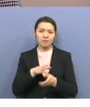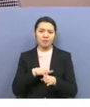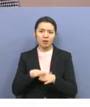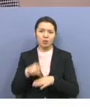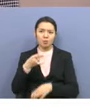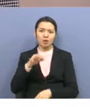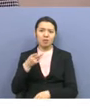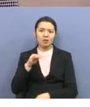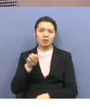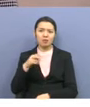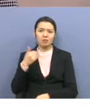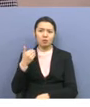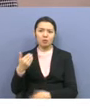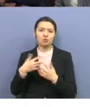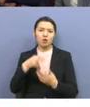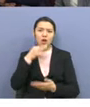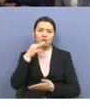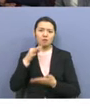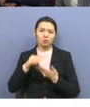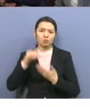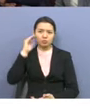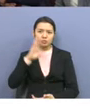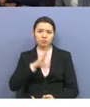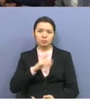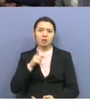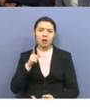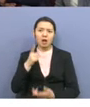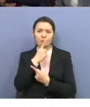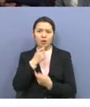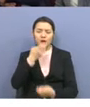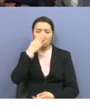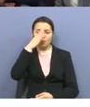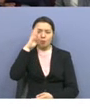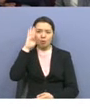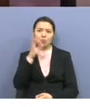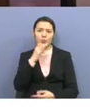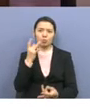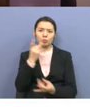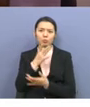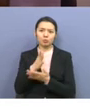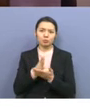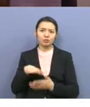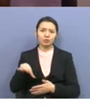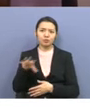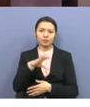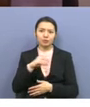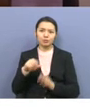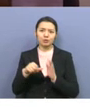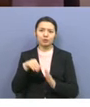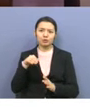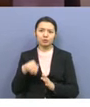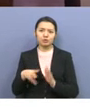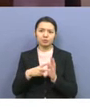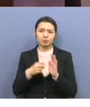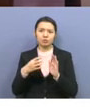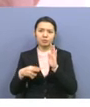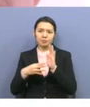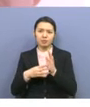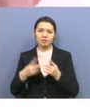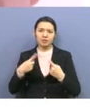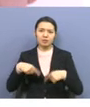Гүлмира Бекназарованың есебі тыңдалды. Оның хабарлауынша, Ақмола облысында мәдениет және мұрағаттар саласында 679 кәсіпорын